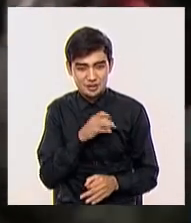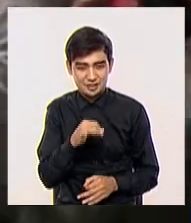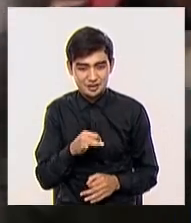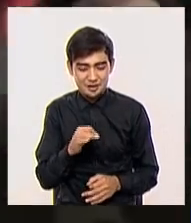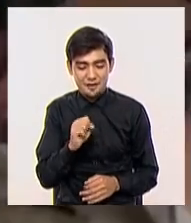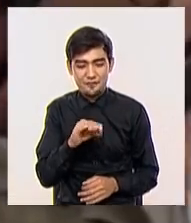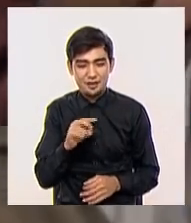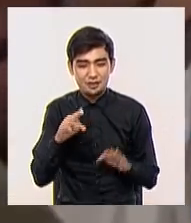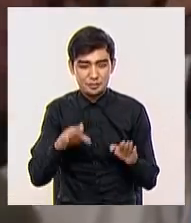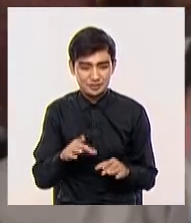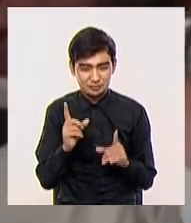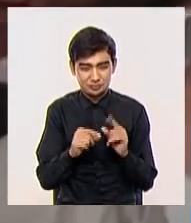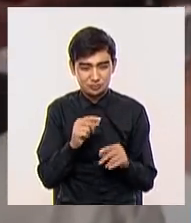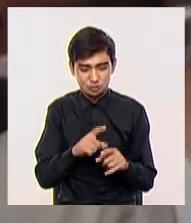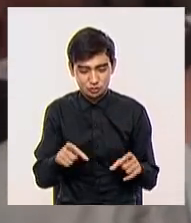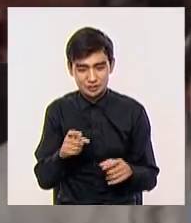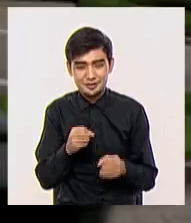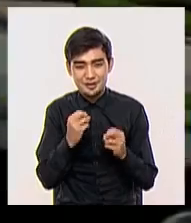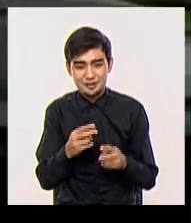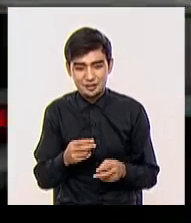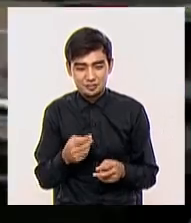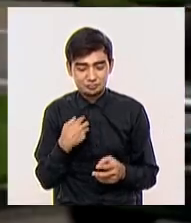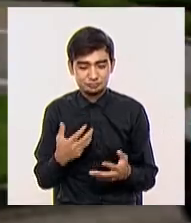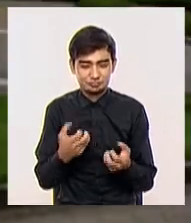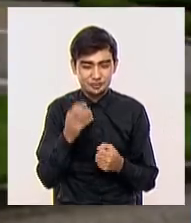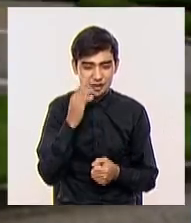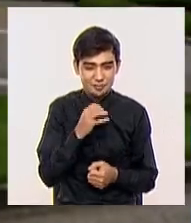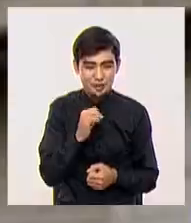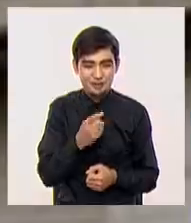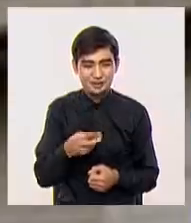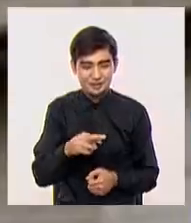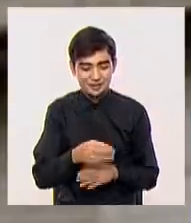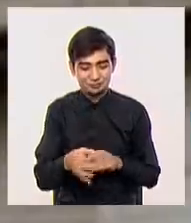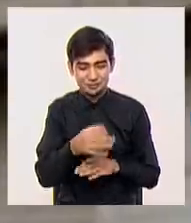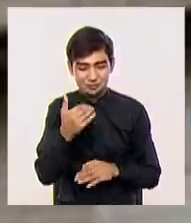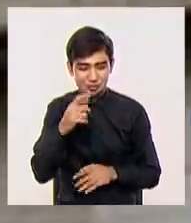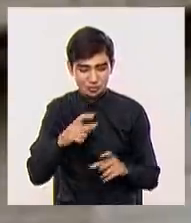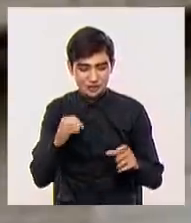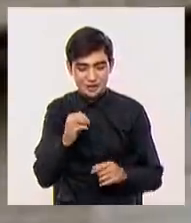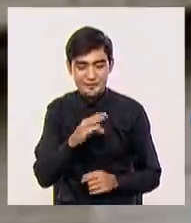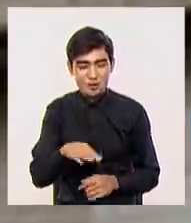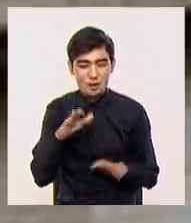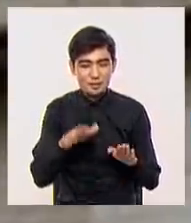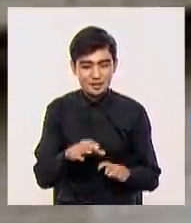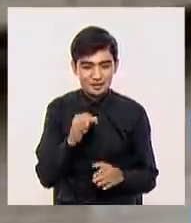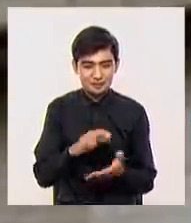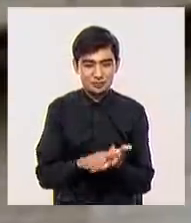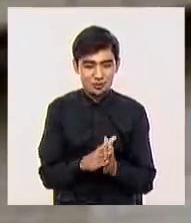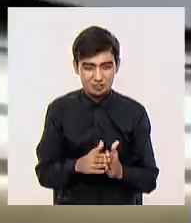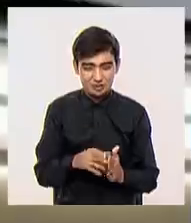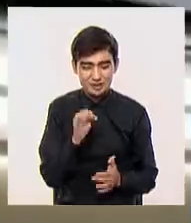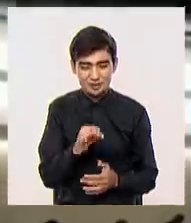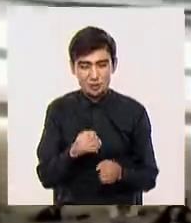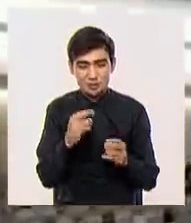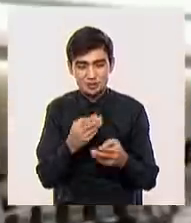кеткен Ауғанстаннан азаматтарымызды қалай аман есен алып шығамыз деп Орталық Азия елдерінің өкілдері Еуропадағы ынтымақтастық және